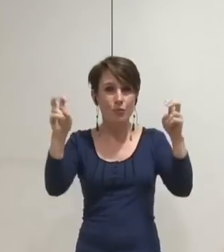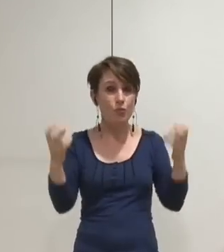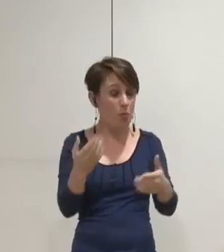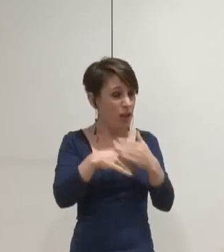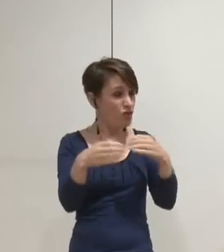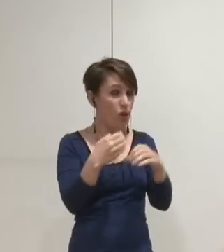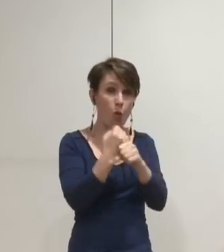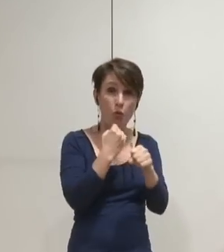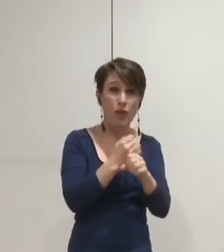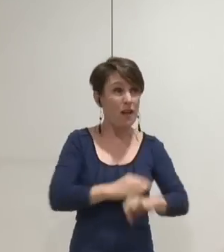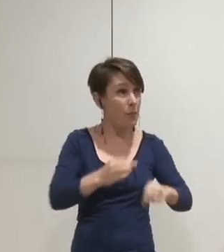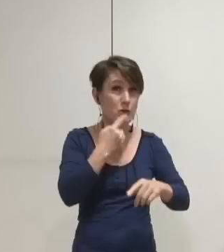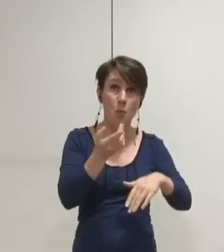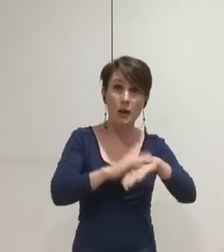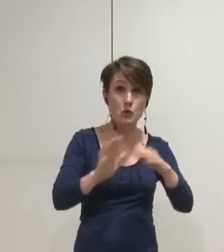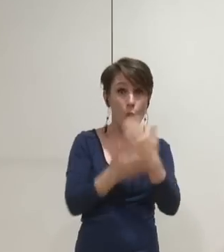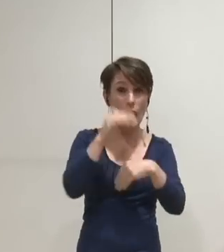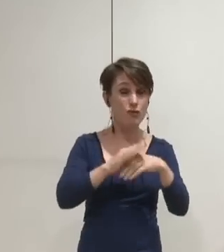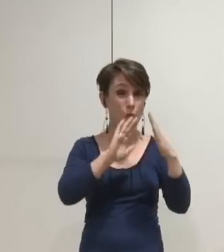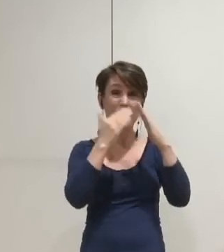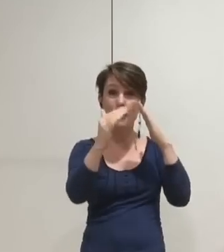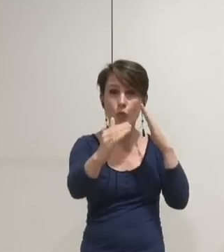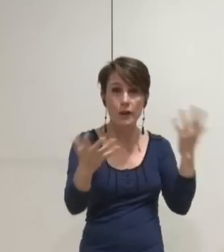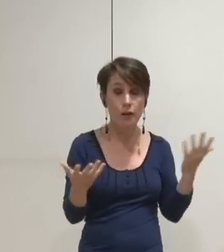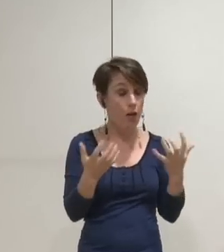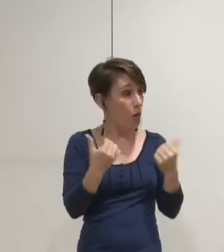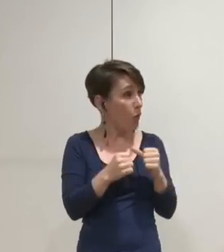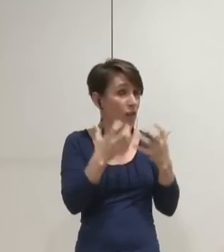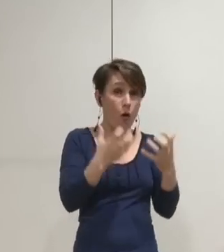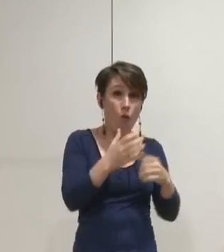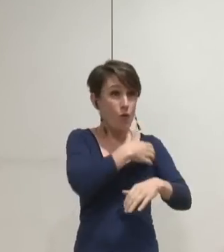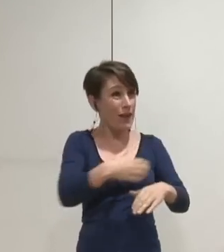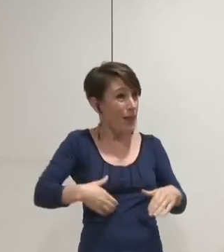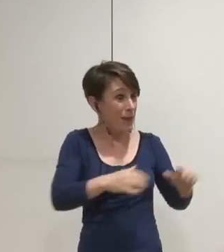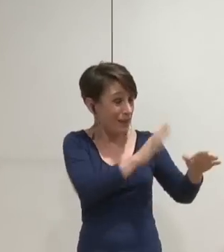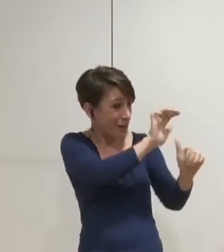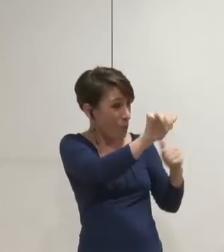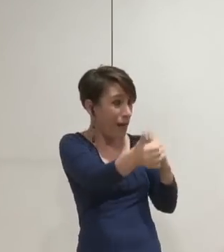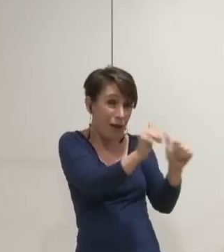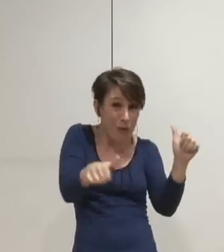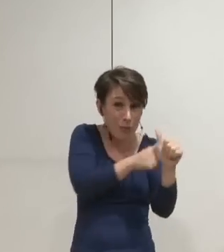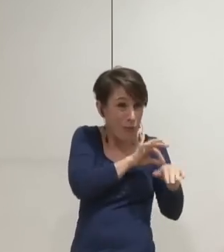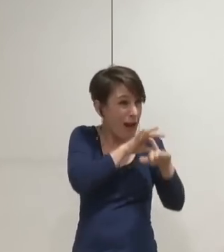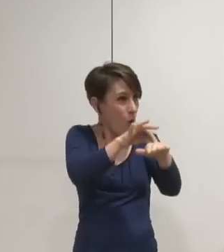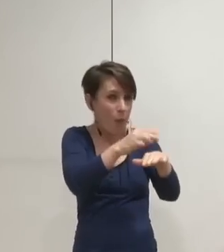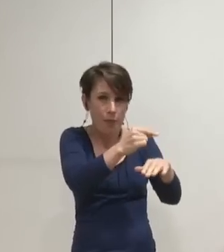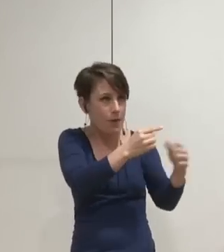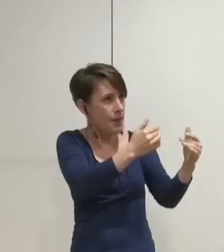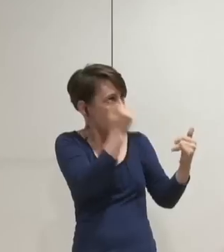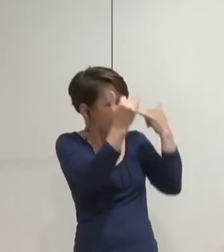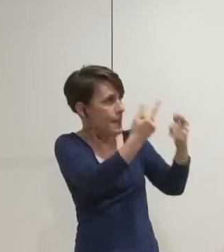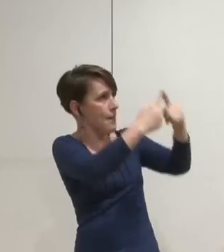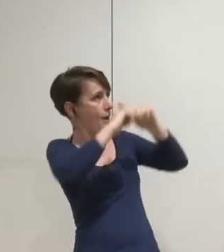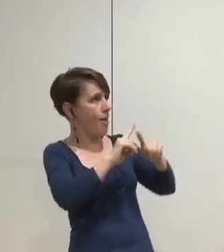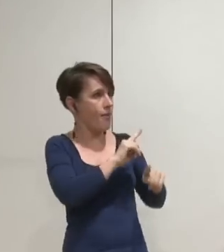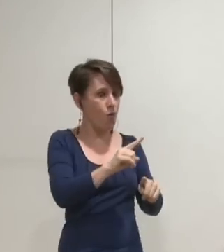contradiction avec le programme on voulait que la mairie soit juste là pour accompagner les projets pas pour les impulser ajoutant j'ai l'impression qu'ils ont la